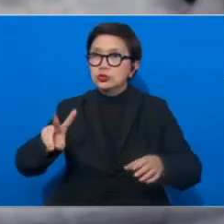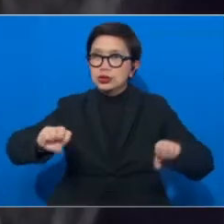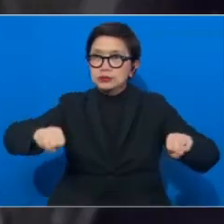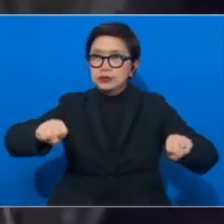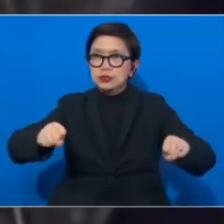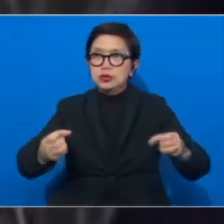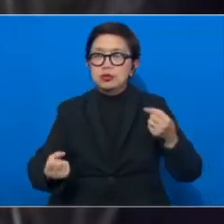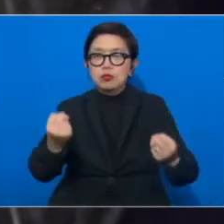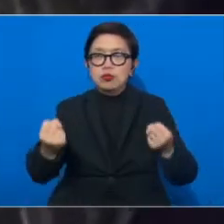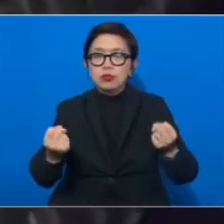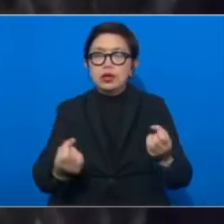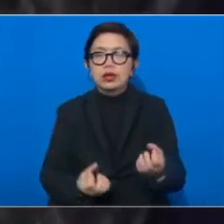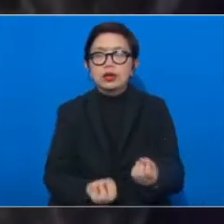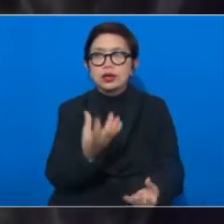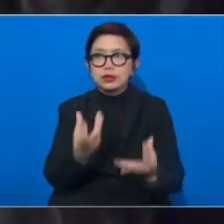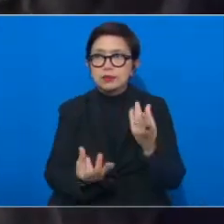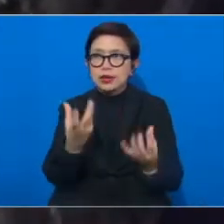mobil minibus.